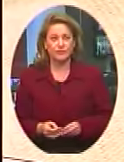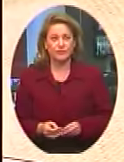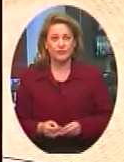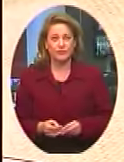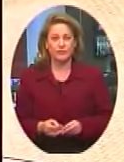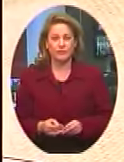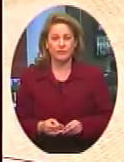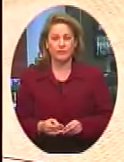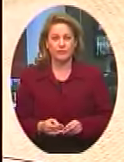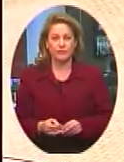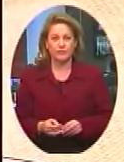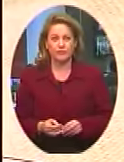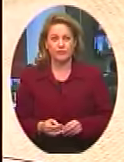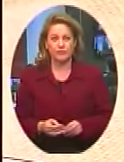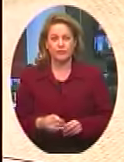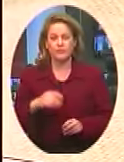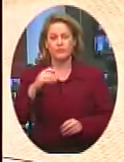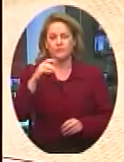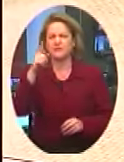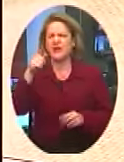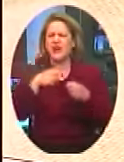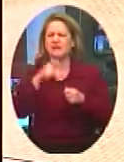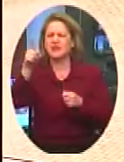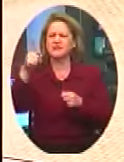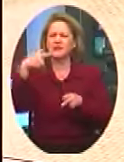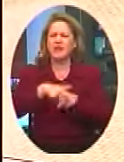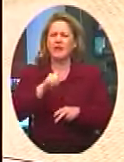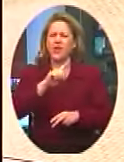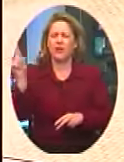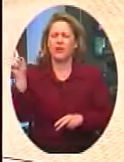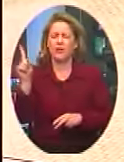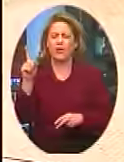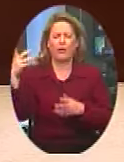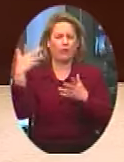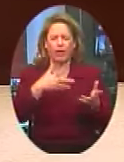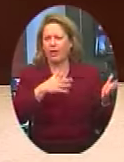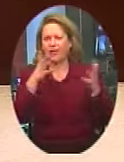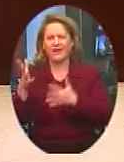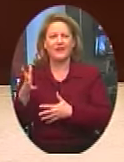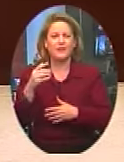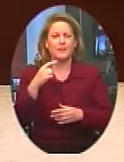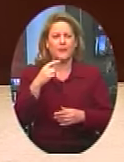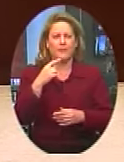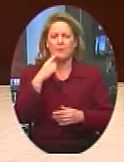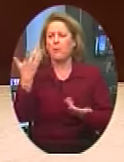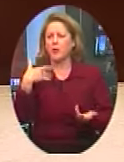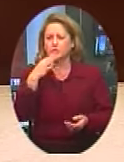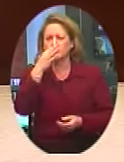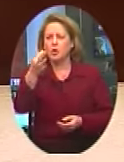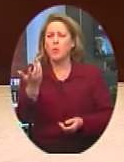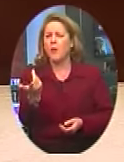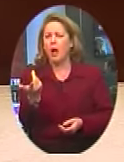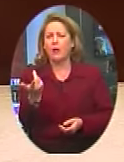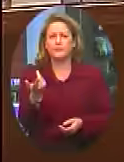סליחה. חבר הכנסת עיסאווי פריג', אני קורא אותך לסדר פעם ראשונה. אני קורא אותך לסדר פעם שנייה. אני קורא